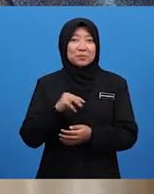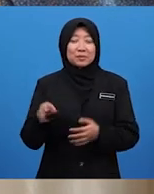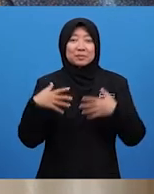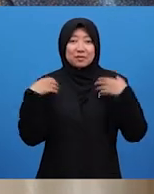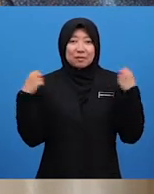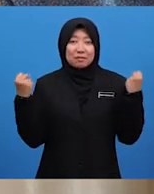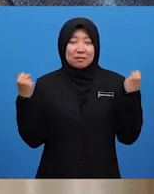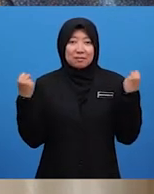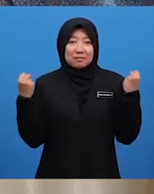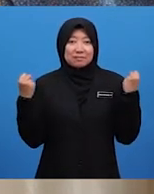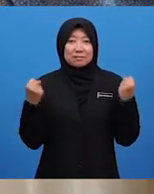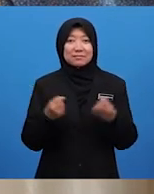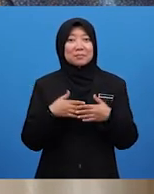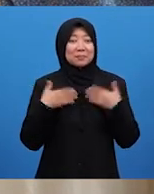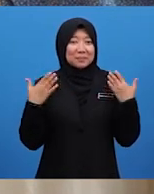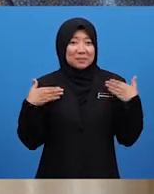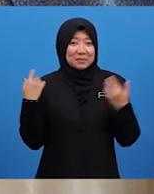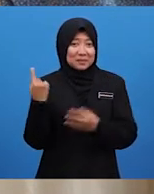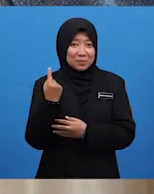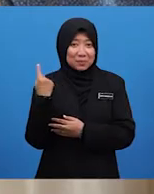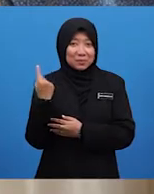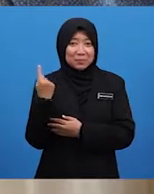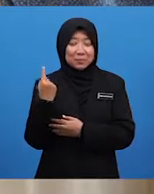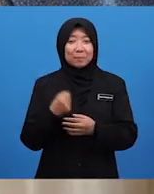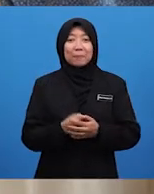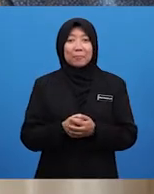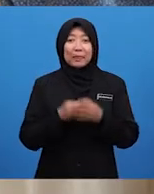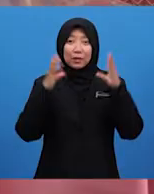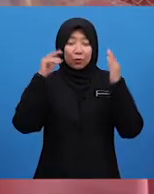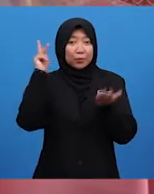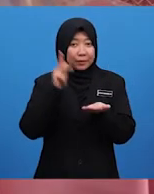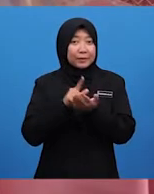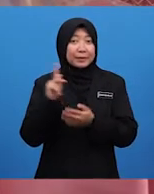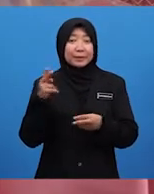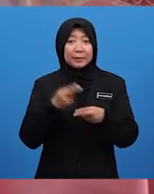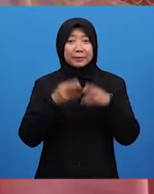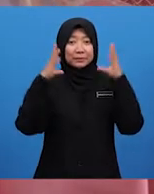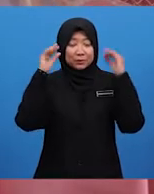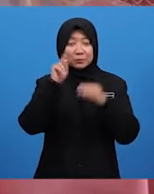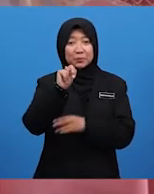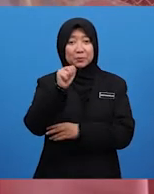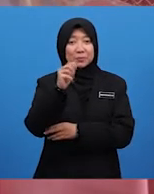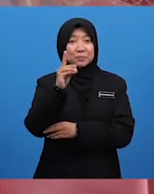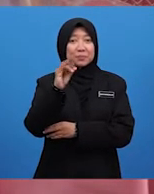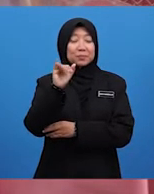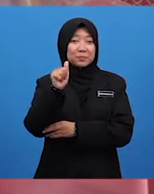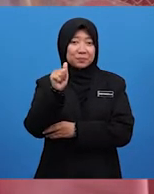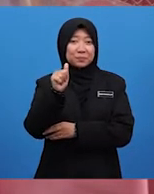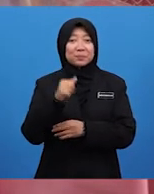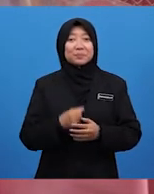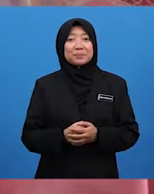dan ceria selalu. Terlebih dahulu, cikgu perkenalkan nama cikgu Nadia binti